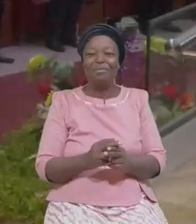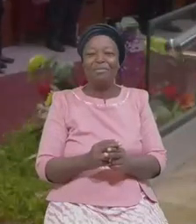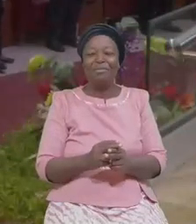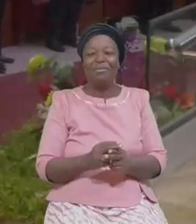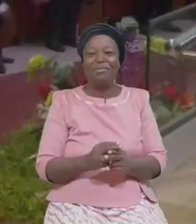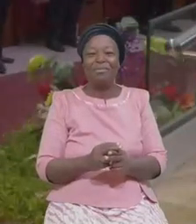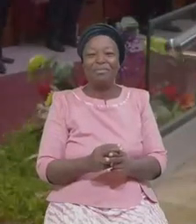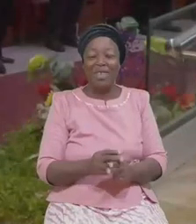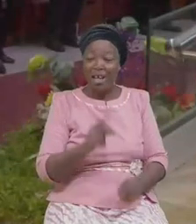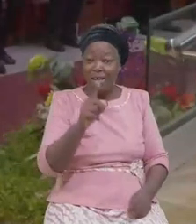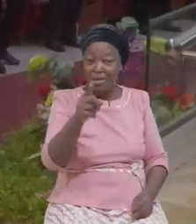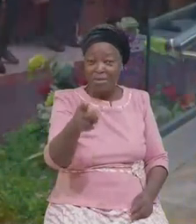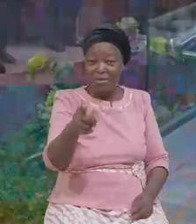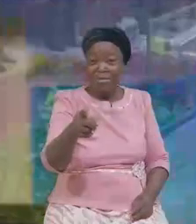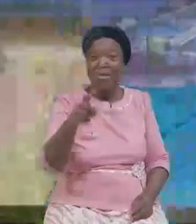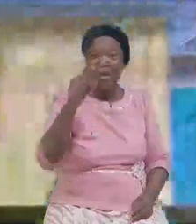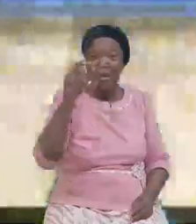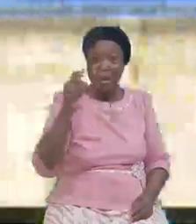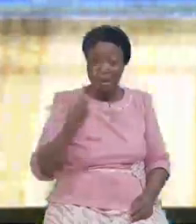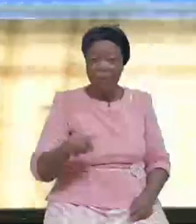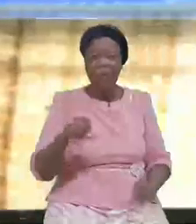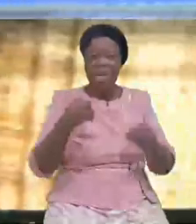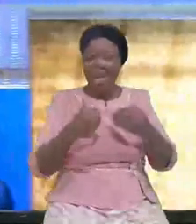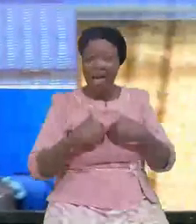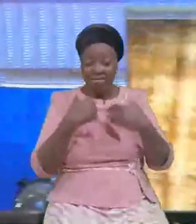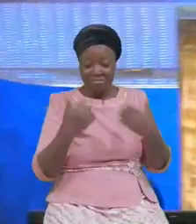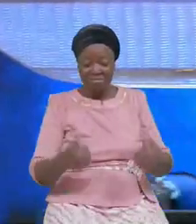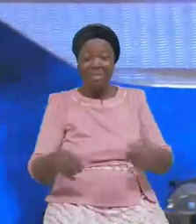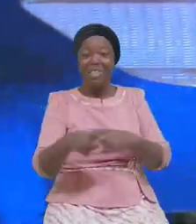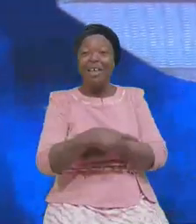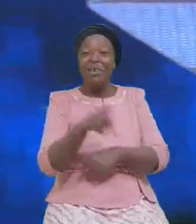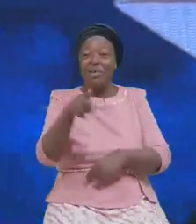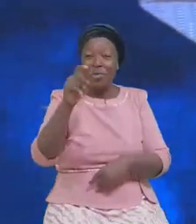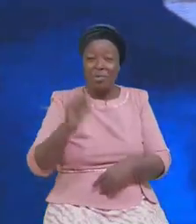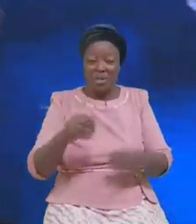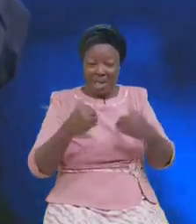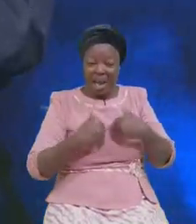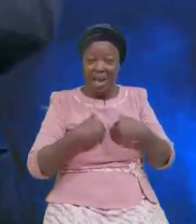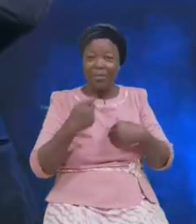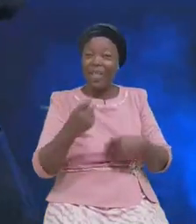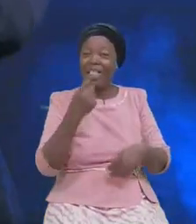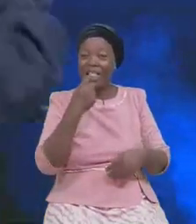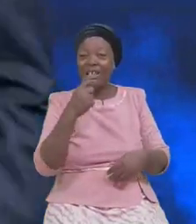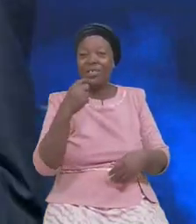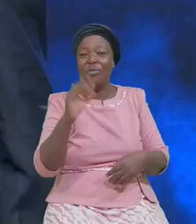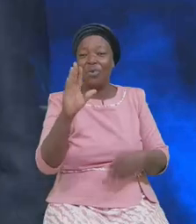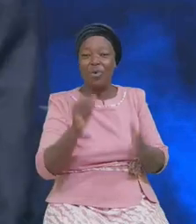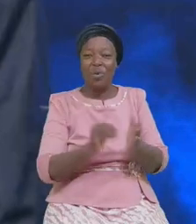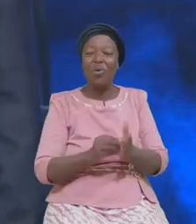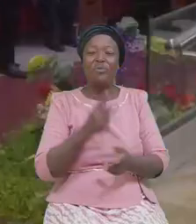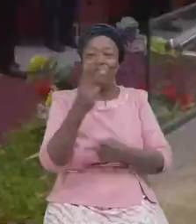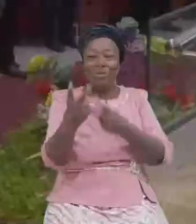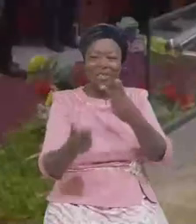Vous devez avoir aujourd'hui, vous devez posséder aujourd'hui le goût, le premier goût de votre propre